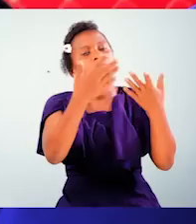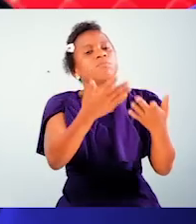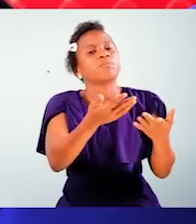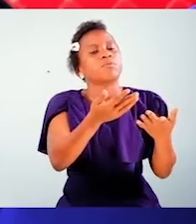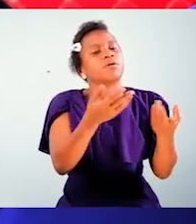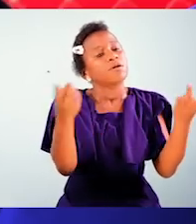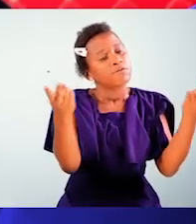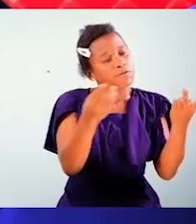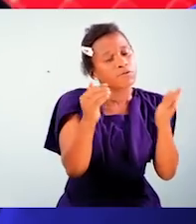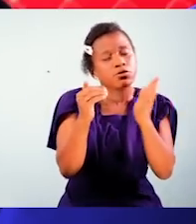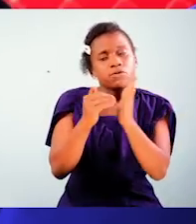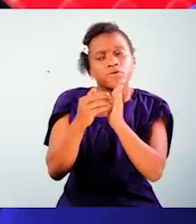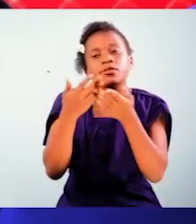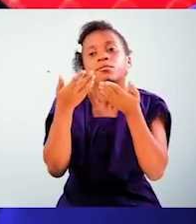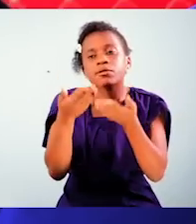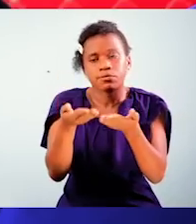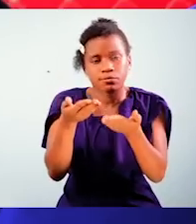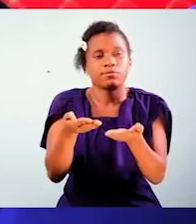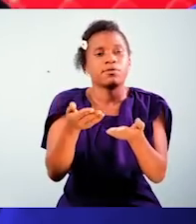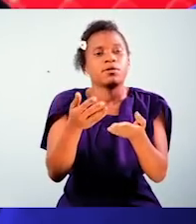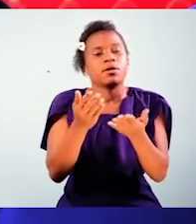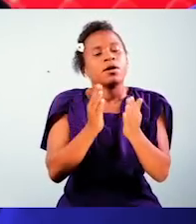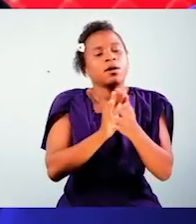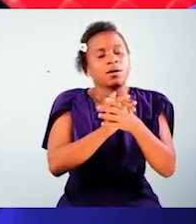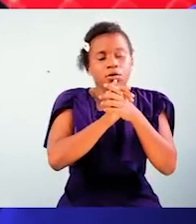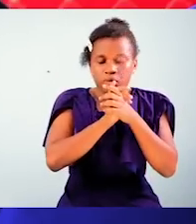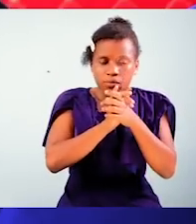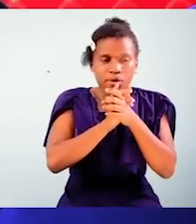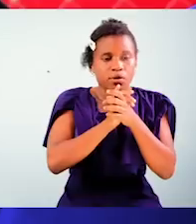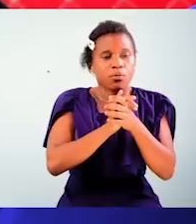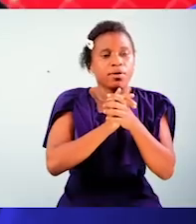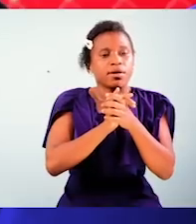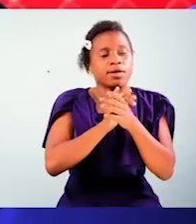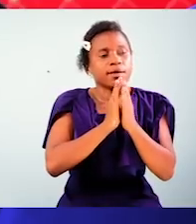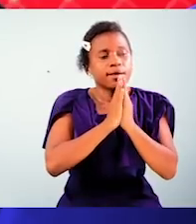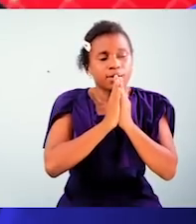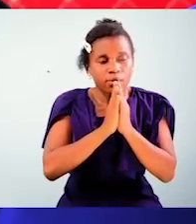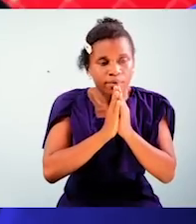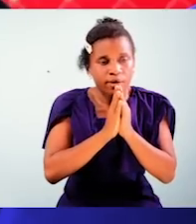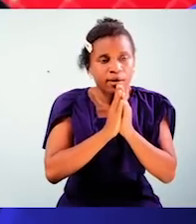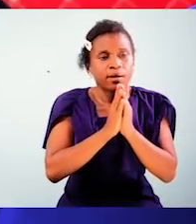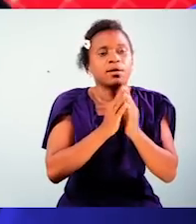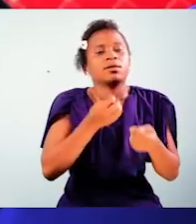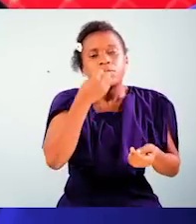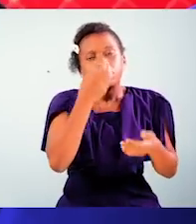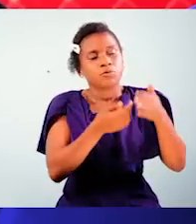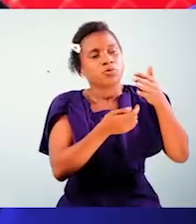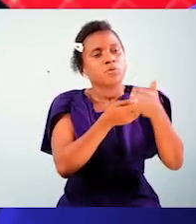hivyo. So. Anaweza kuweza kuomba taarifa katika ofisi ya umma yoyote wakati